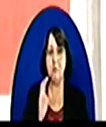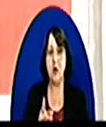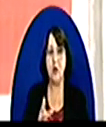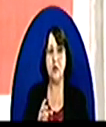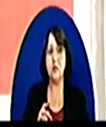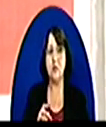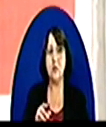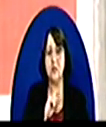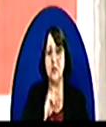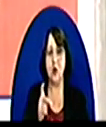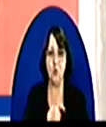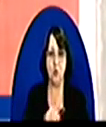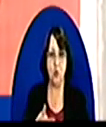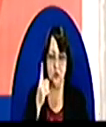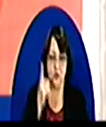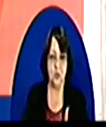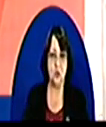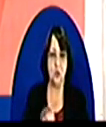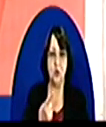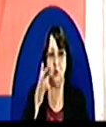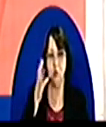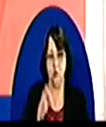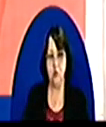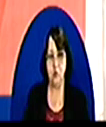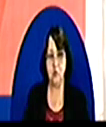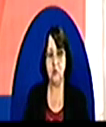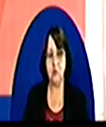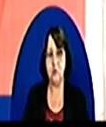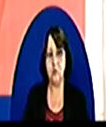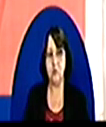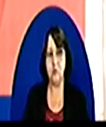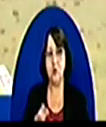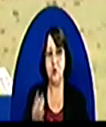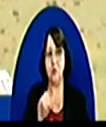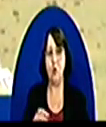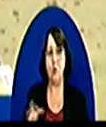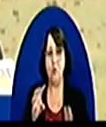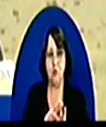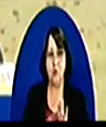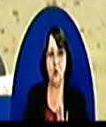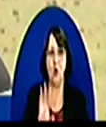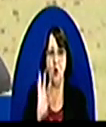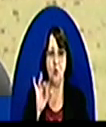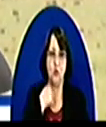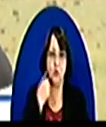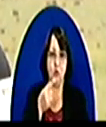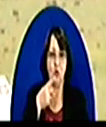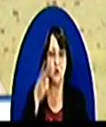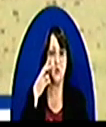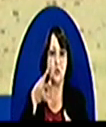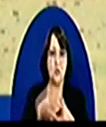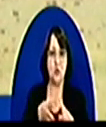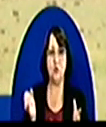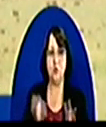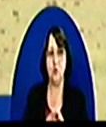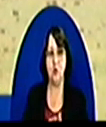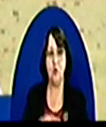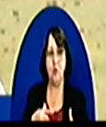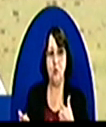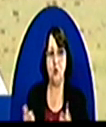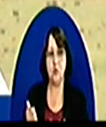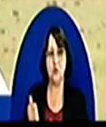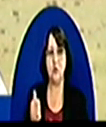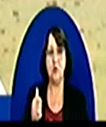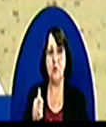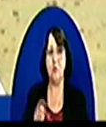хүүг сарын 1% байлгана гэсэн том мөрийн хөтөлбөрийн байгаамаа. Боёо толгоо болон стратегийн одоо бусад орлогоудаас